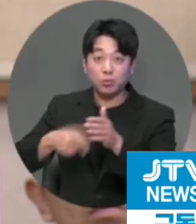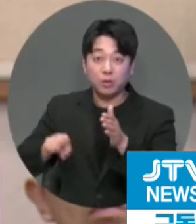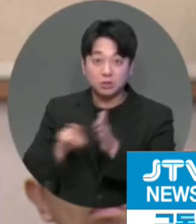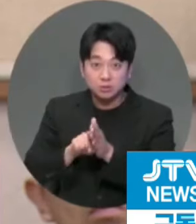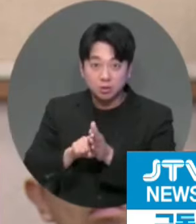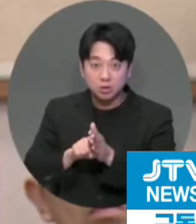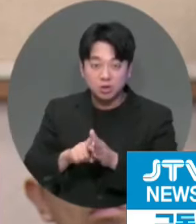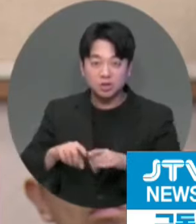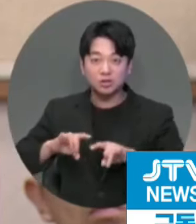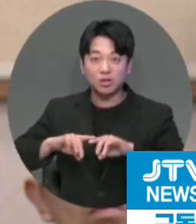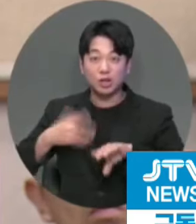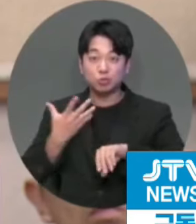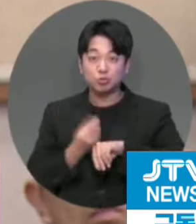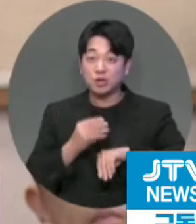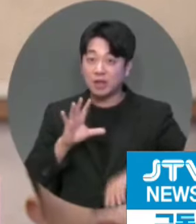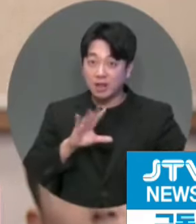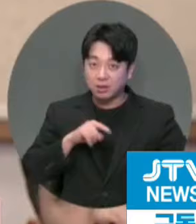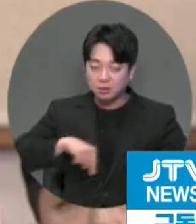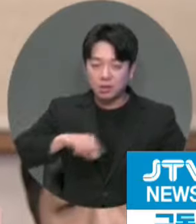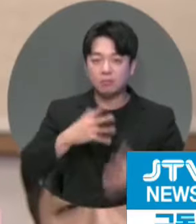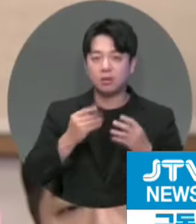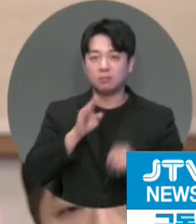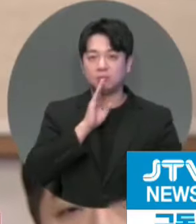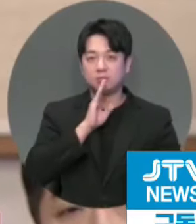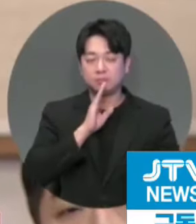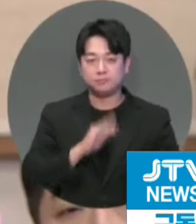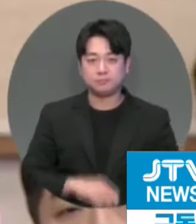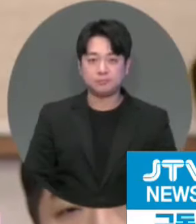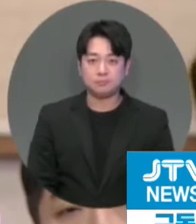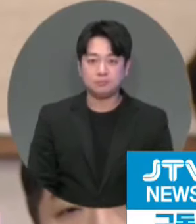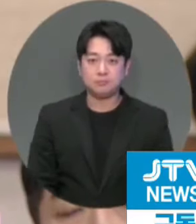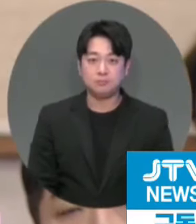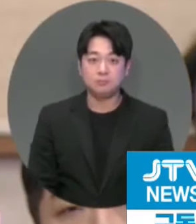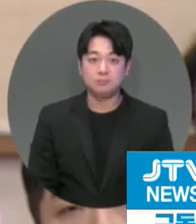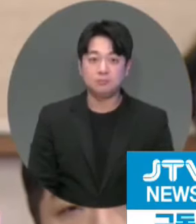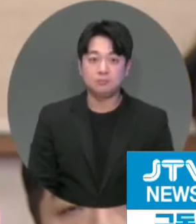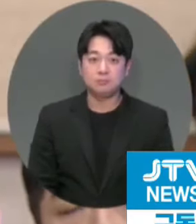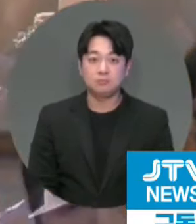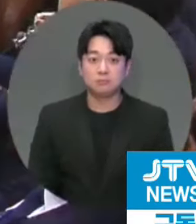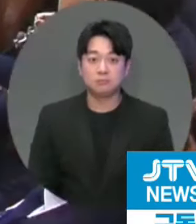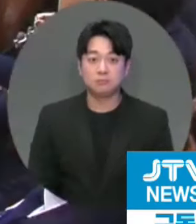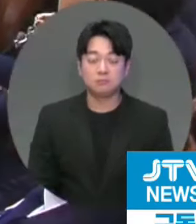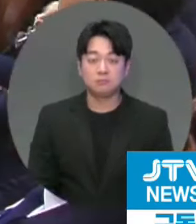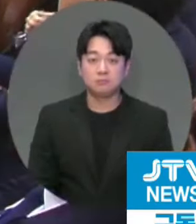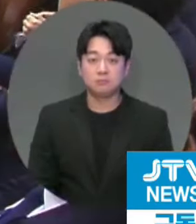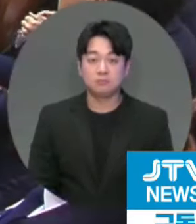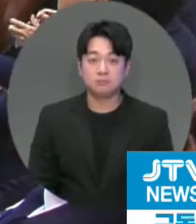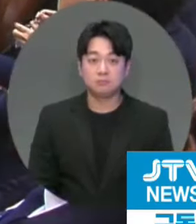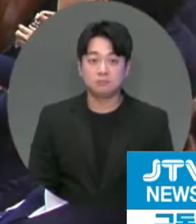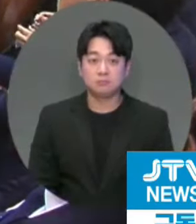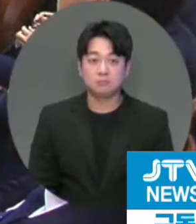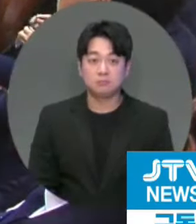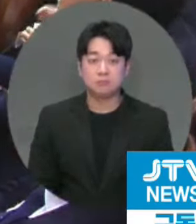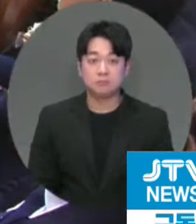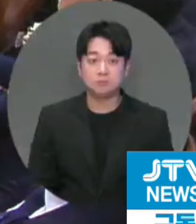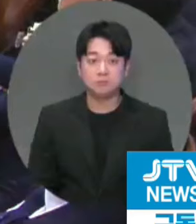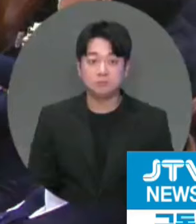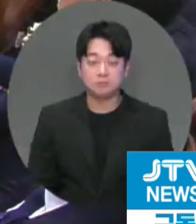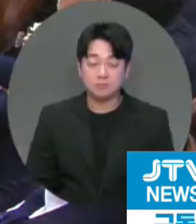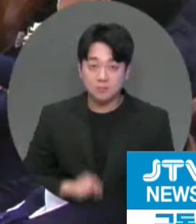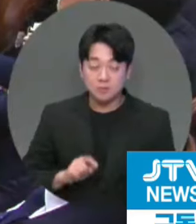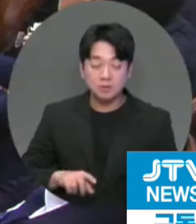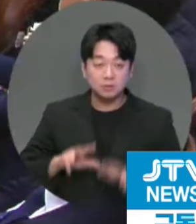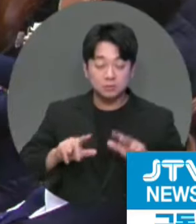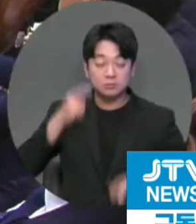네, 그 박진태 의원님이 질문을 잘 하셔서 더 좋았습니다. 그